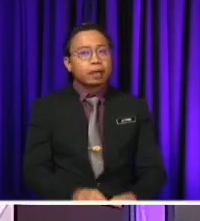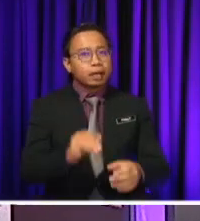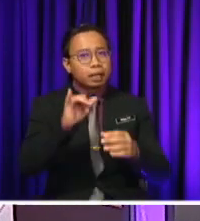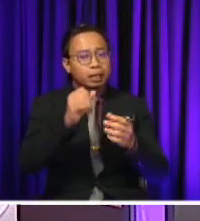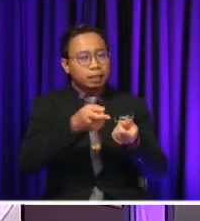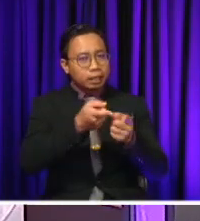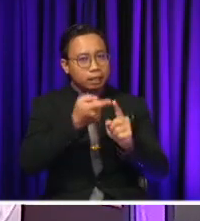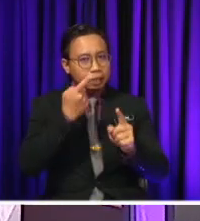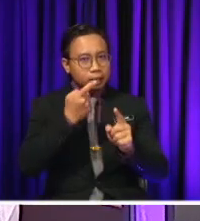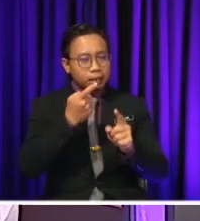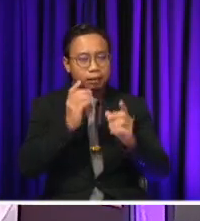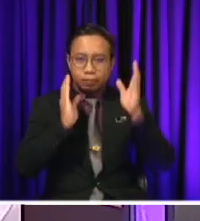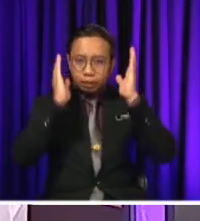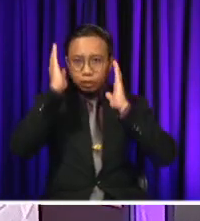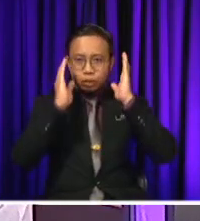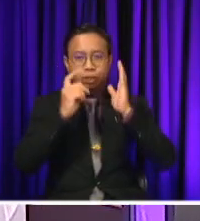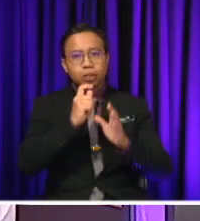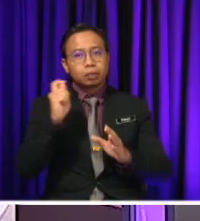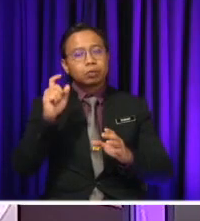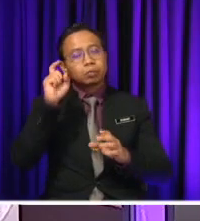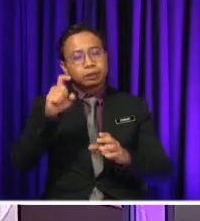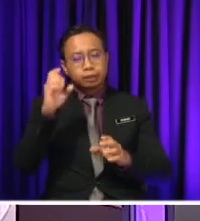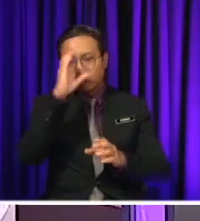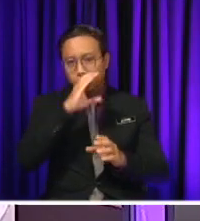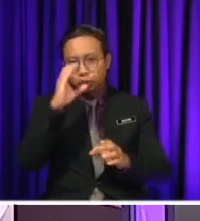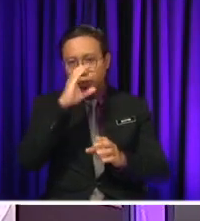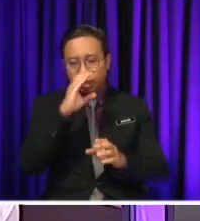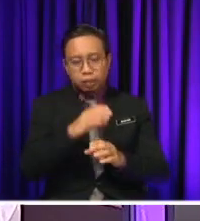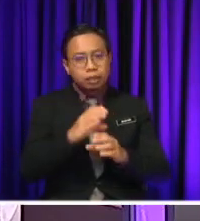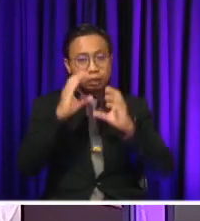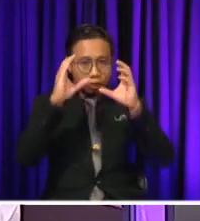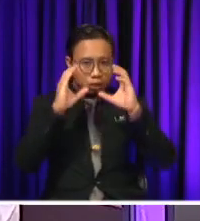itu sukalah dia kita cari alternatif lain